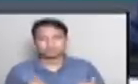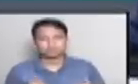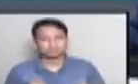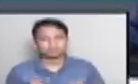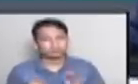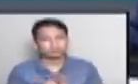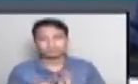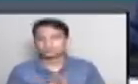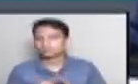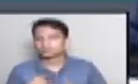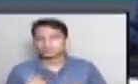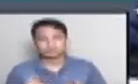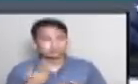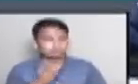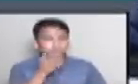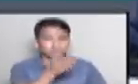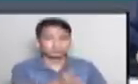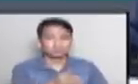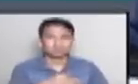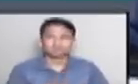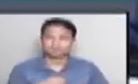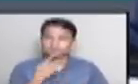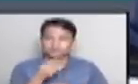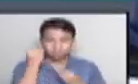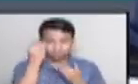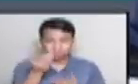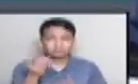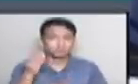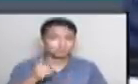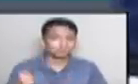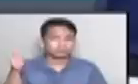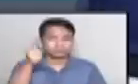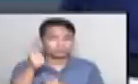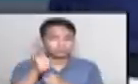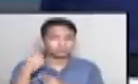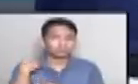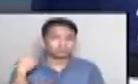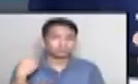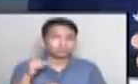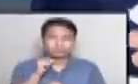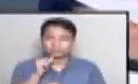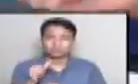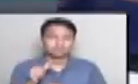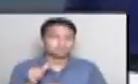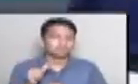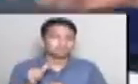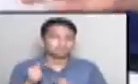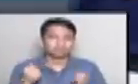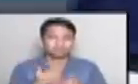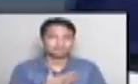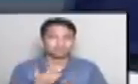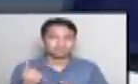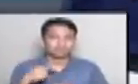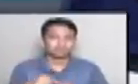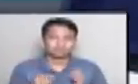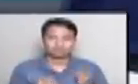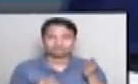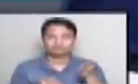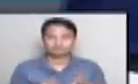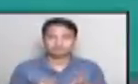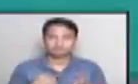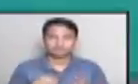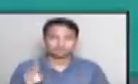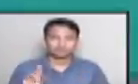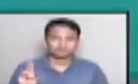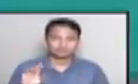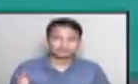po. Sige po. Darating kami dyan, ma'am. Sabihin mo dun sa amo mo, huwag na muna siya magpunas ng puwet kasi ito yung gagamitin niya pampunas